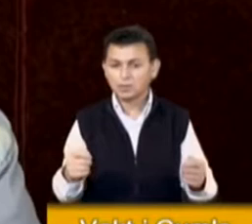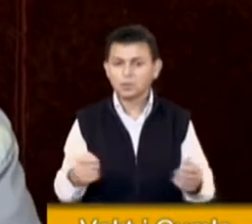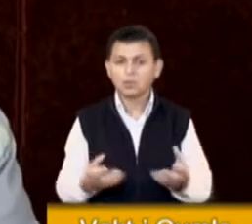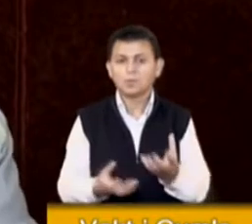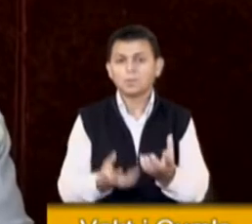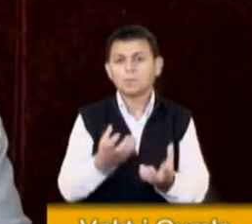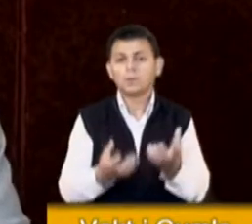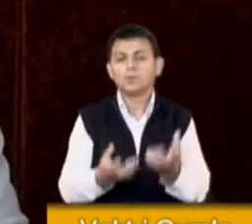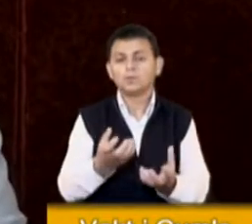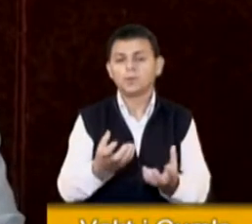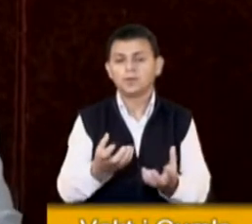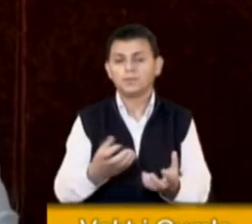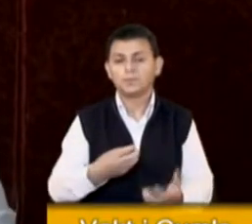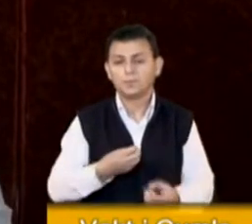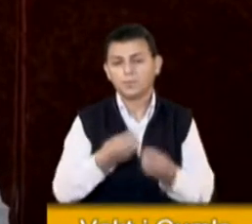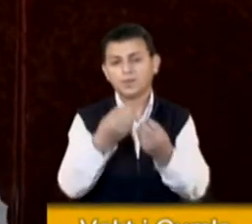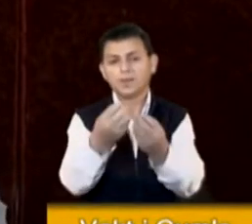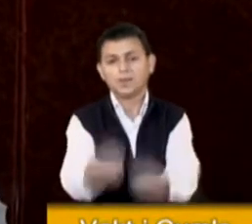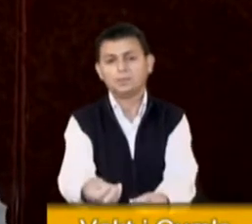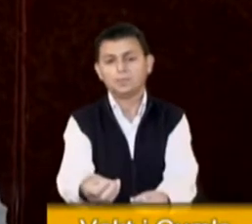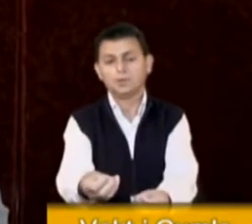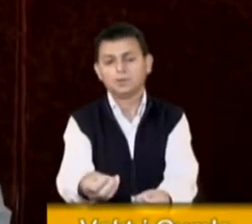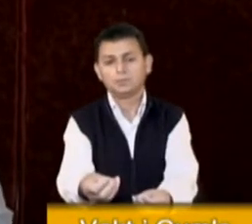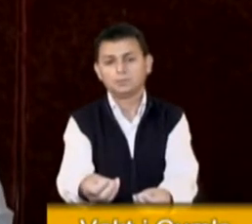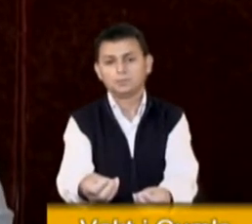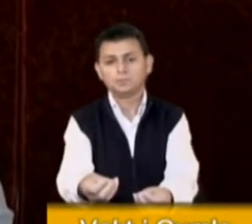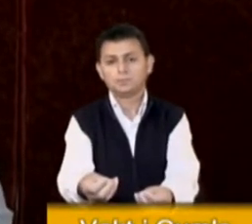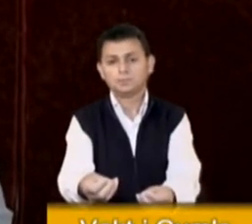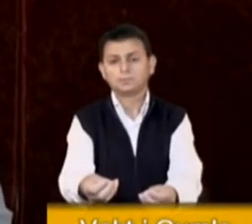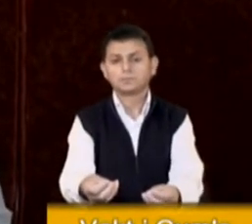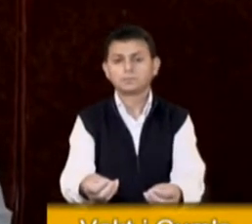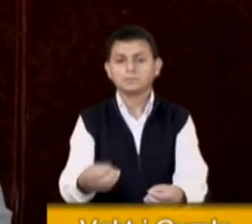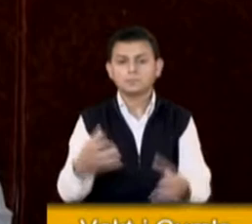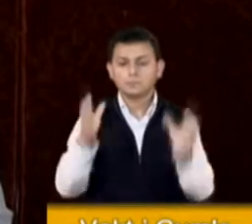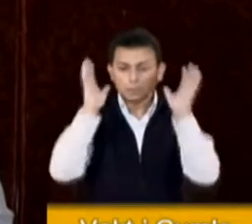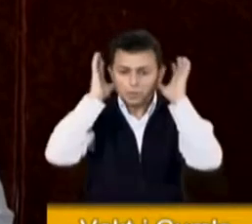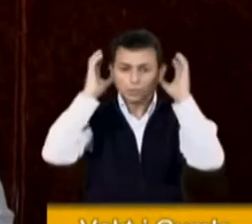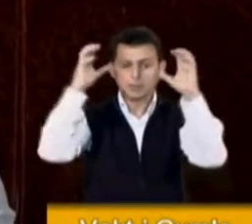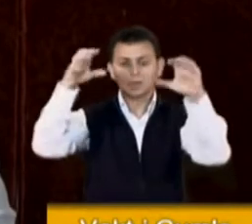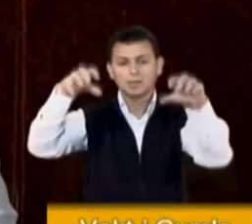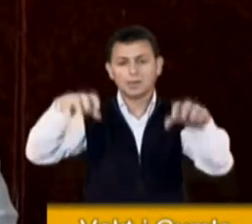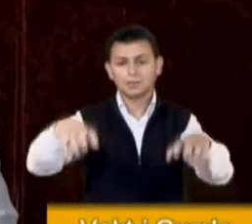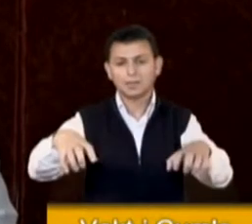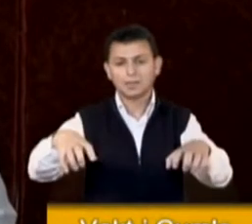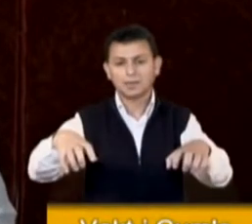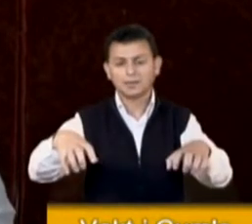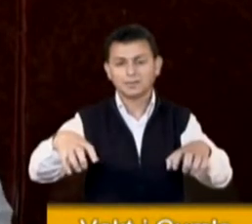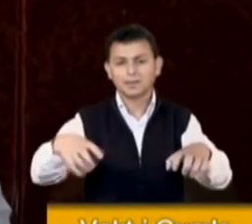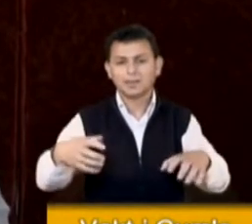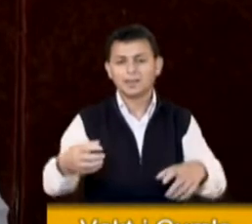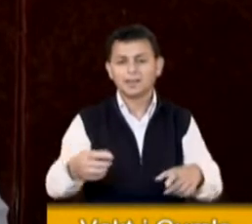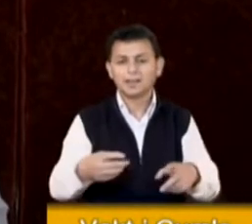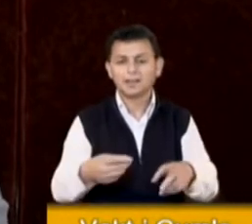değil mi? Cami kapısından yonga alıp tütsü vermek. Aman ya Rabbi. Camilerin kapıları eğer ahşapsa,